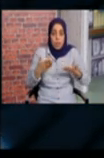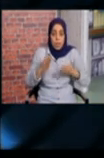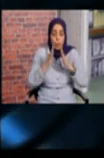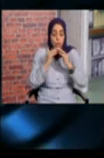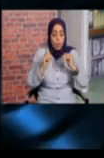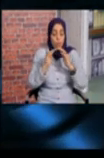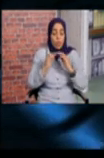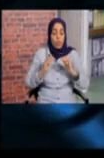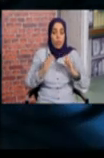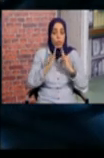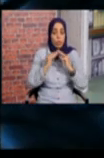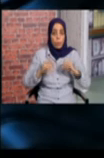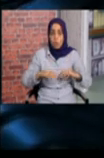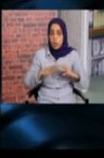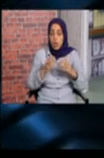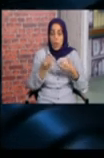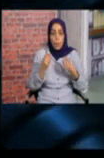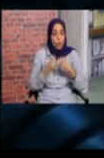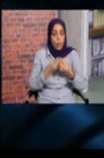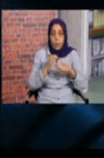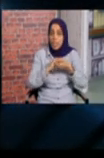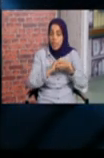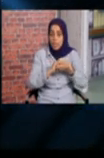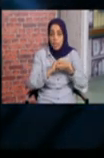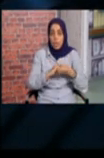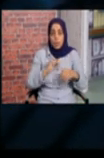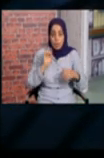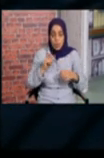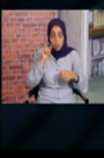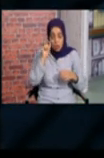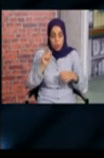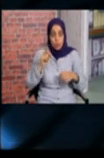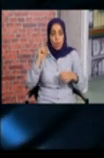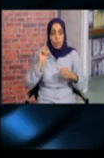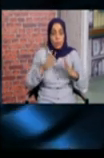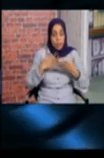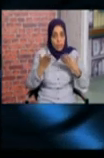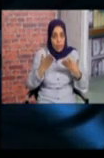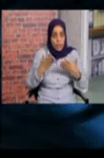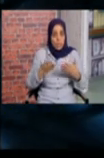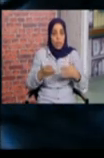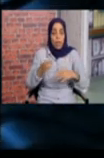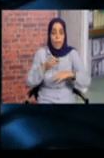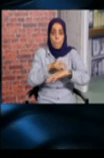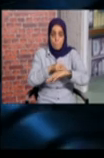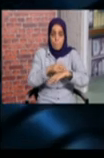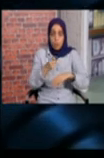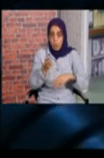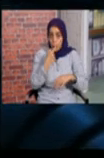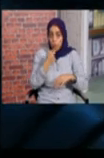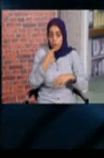المصري عاليه جدا. وانا ما بحبش اذكر نسبه الانتكاسه، في بعض الاحيان مرضى كتير بيتكلوا